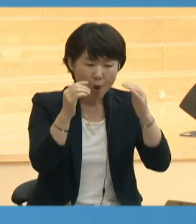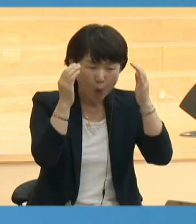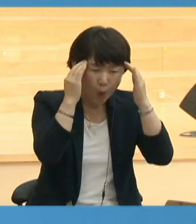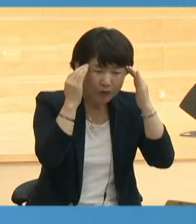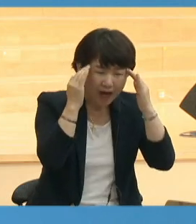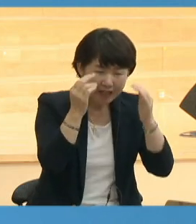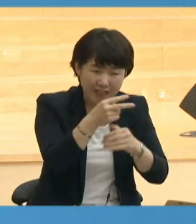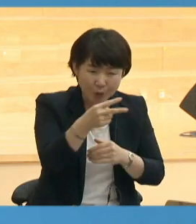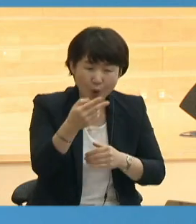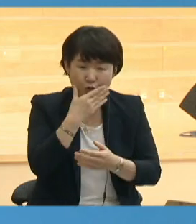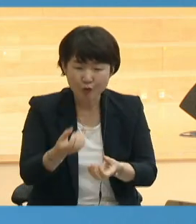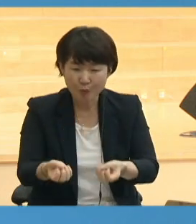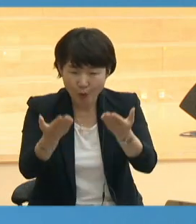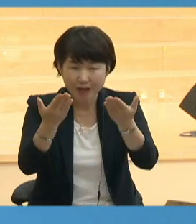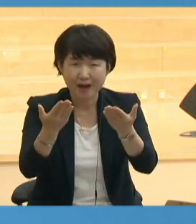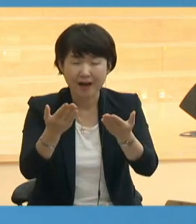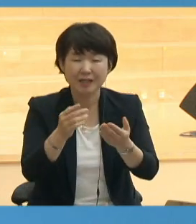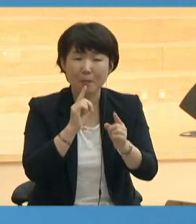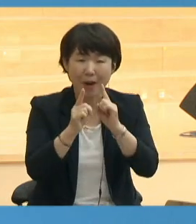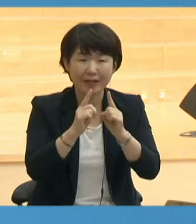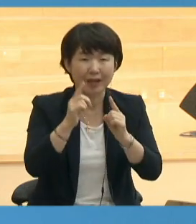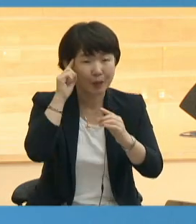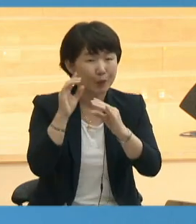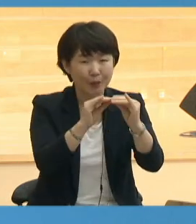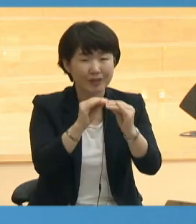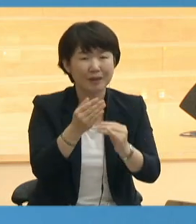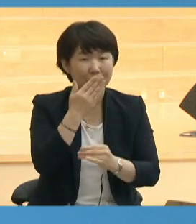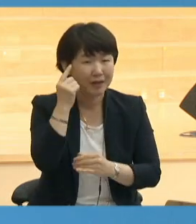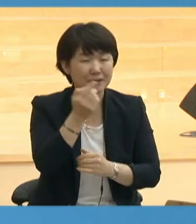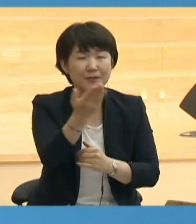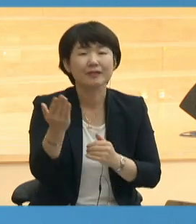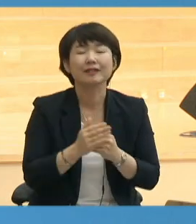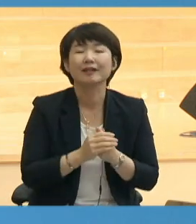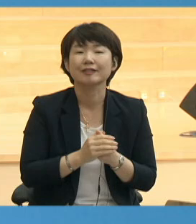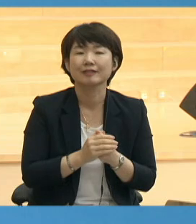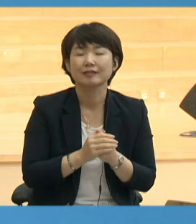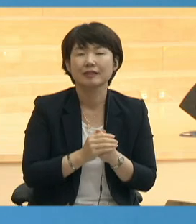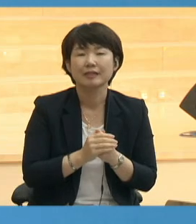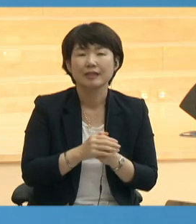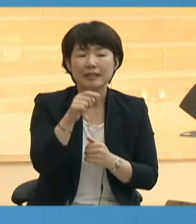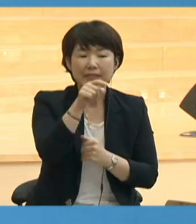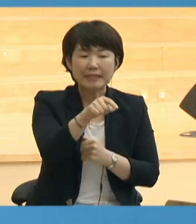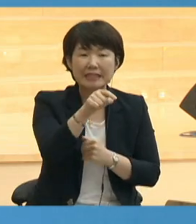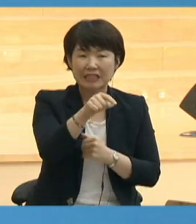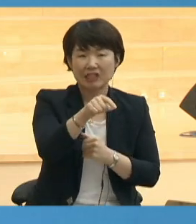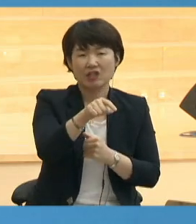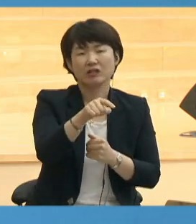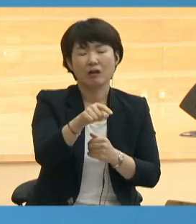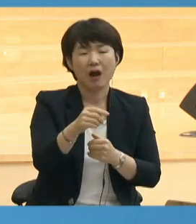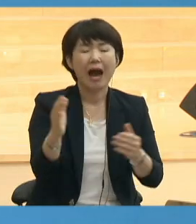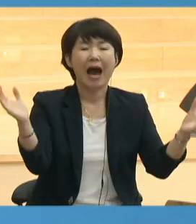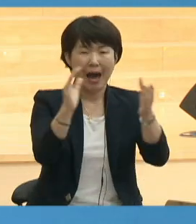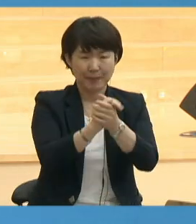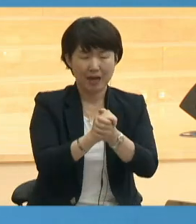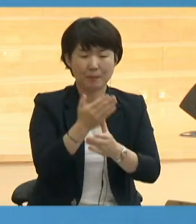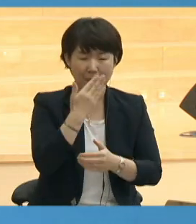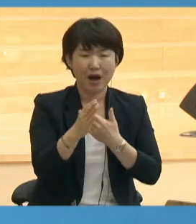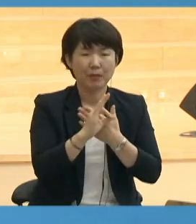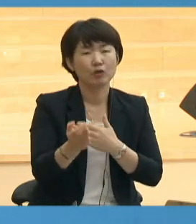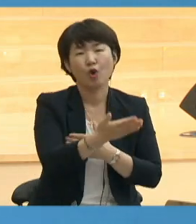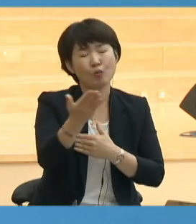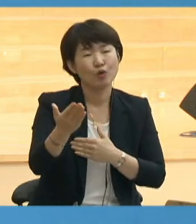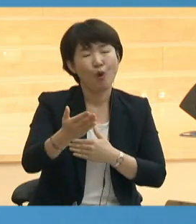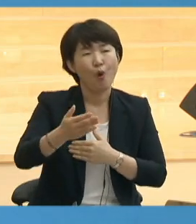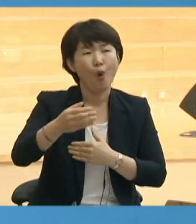변장 된 축복이다 그렇게 여겨 짓입니까 그렇게 믿어 주세요 이 대목에서 여러분이 아멘 할 수 있다면 여러분의